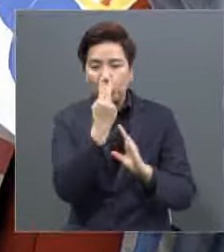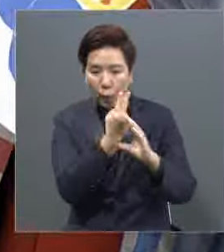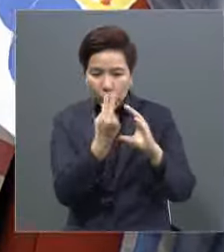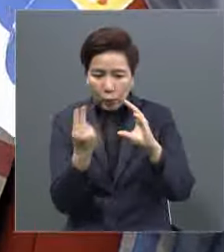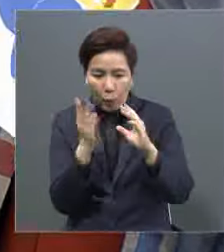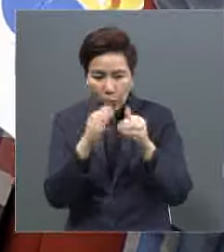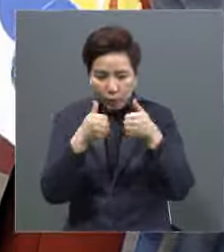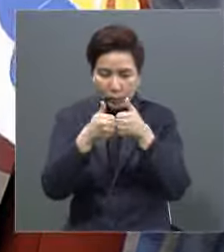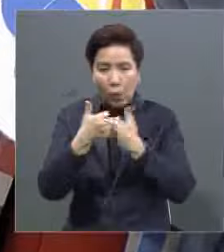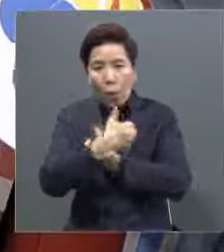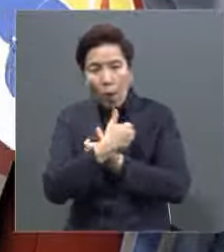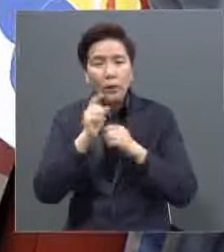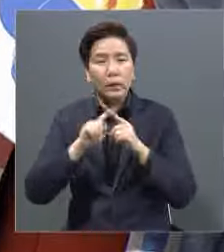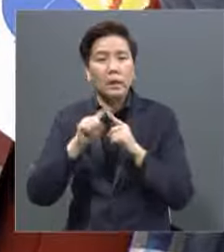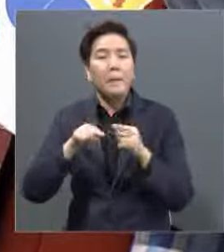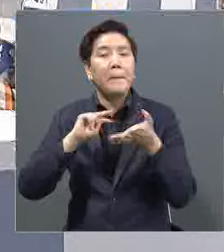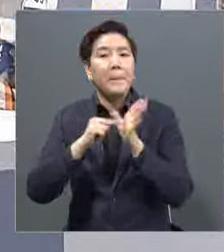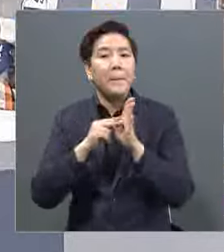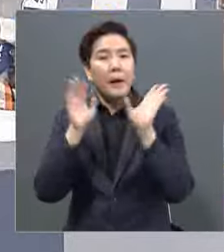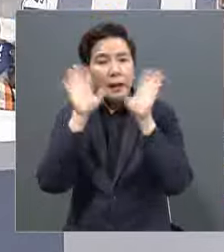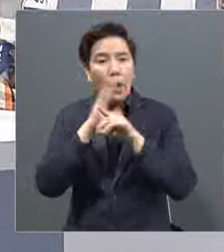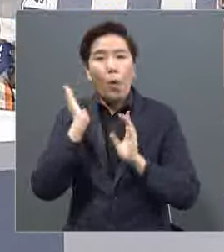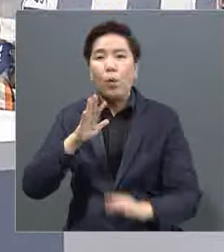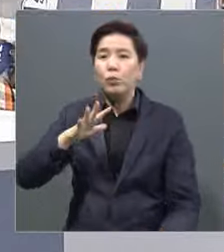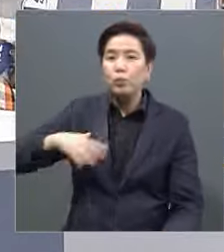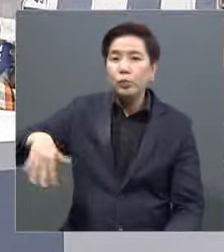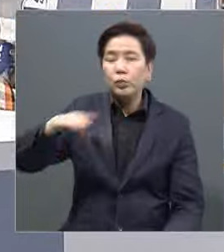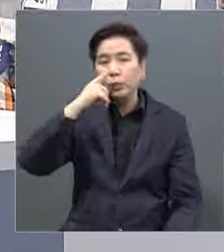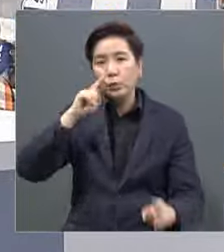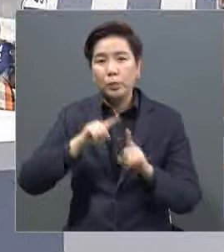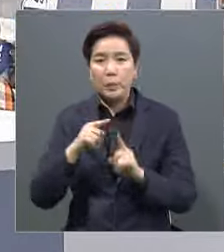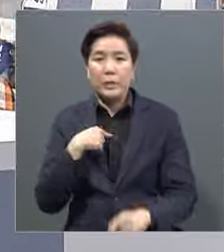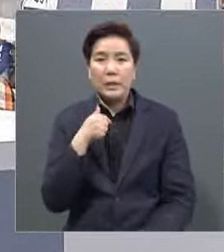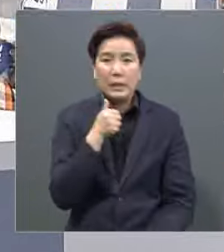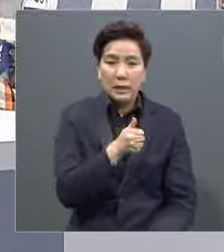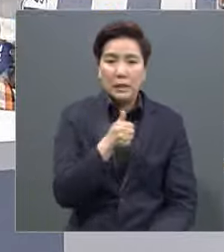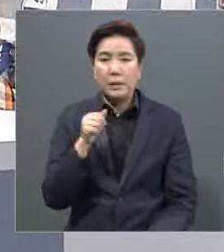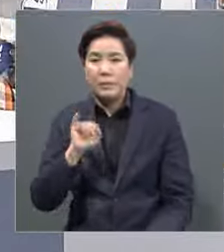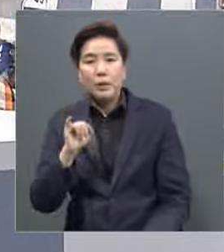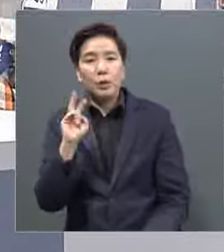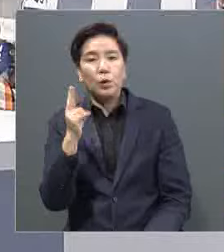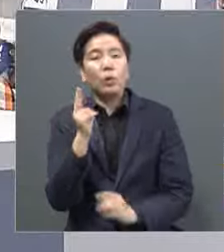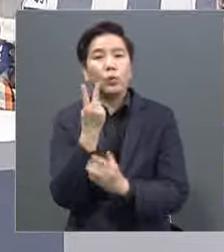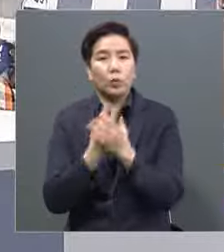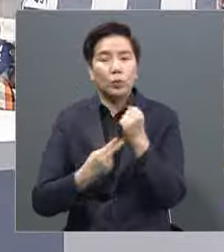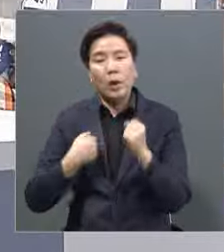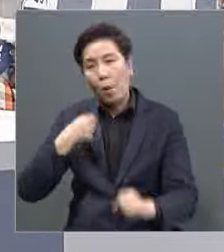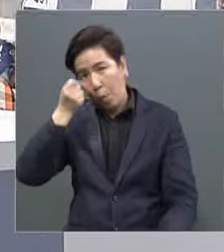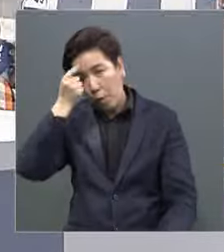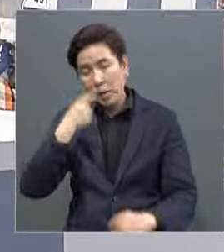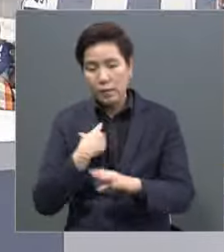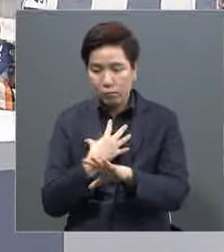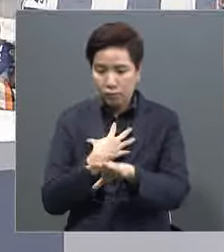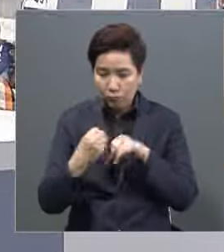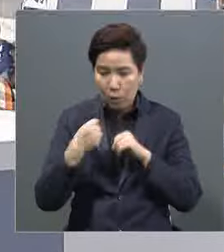คน 2สีกำลังกอดกันใช่ก็เปรียบเหมือนคนทุกคนเนี่ยก็จะมีทั้งด้านดีด้านไม่ดีเพียงแต่ว่าเราเข้าใจกัน